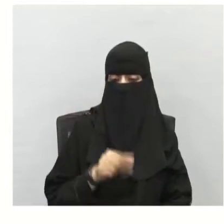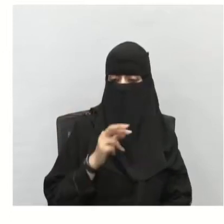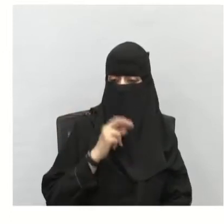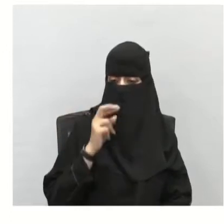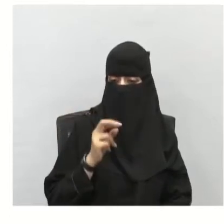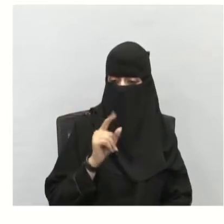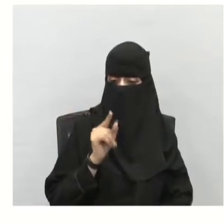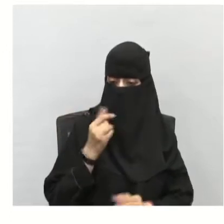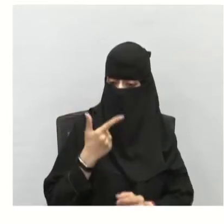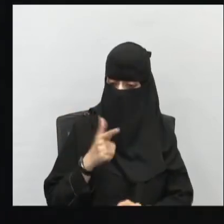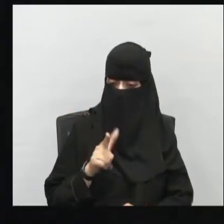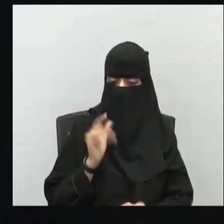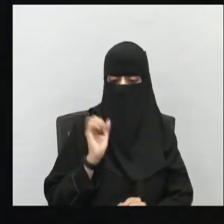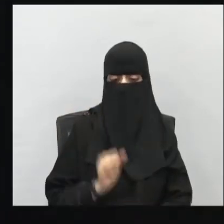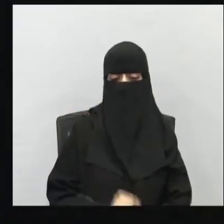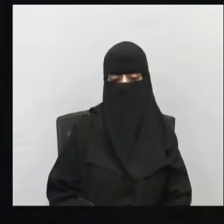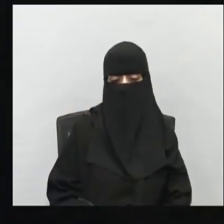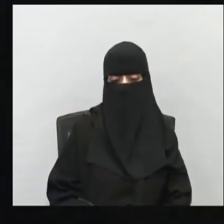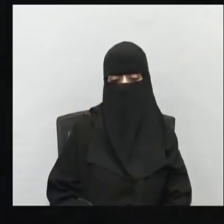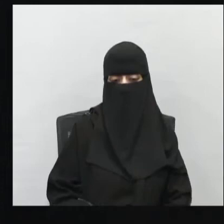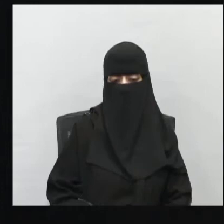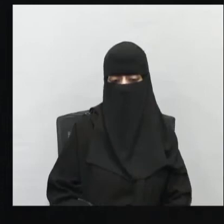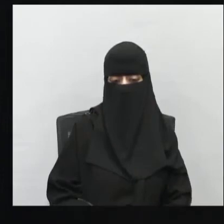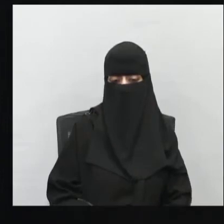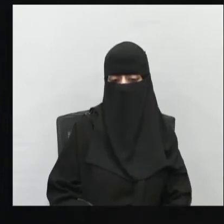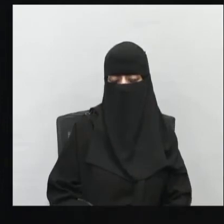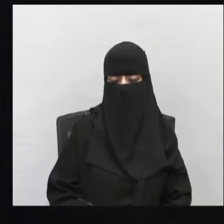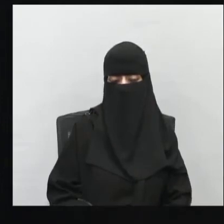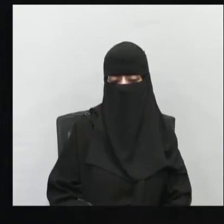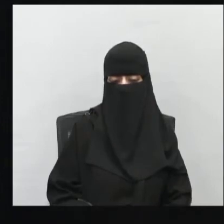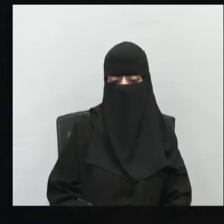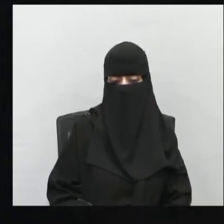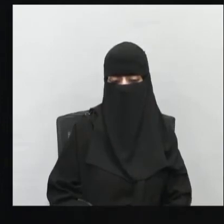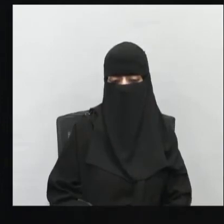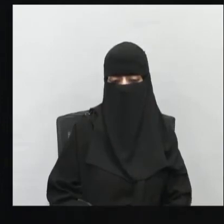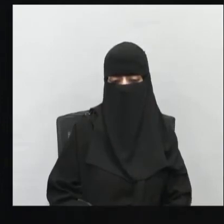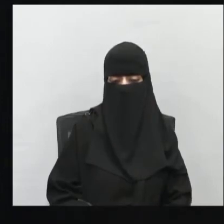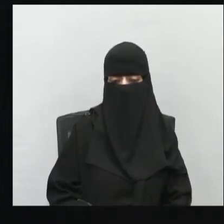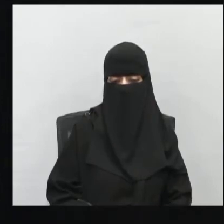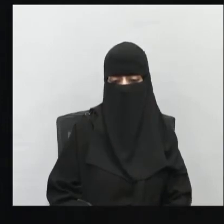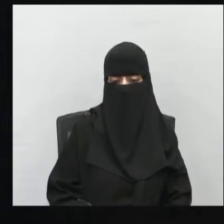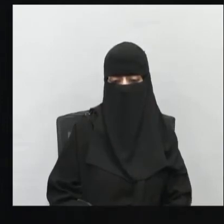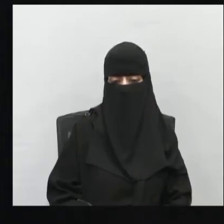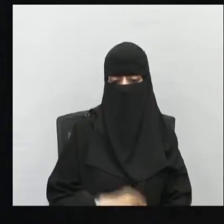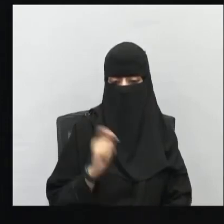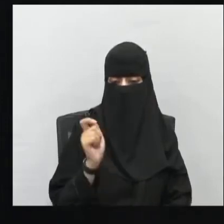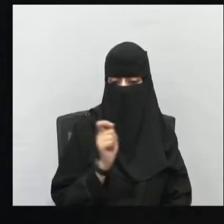لاحظوا معي هنا وجدنا كم ورقة نقدية من فئة العشرة. يلا ندون